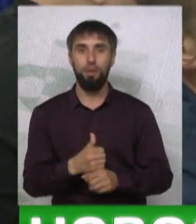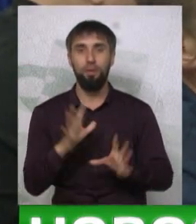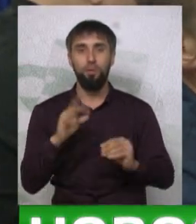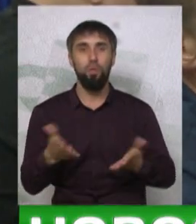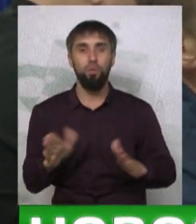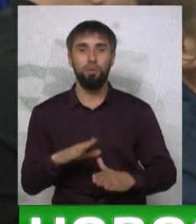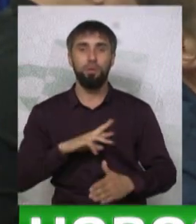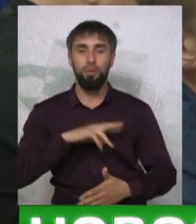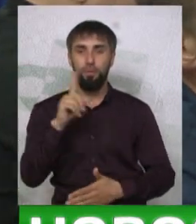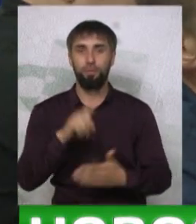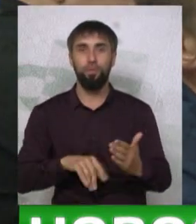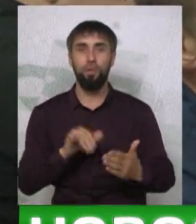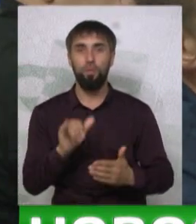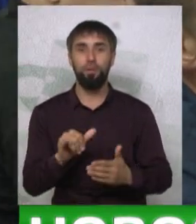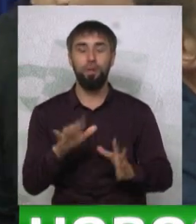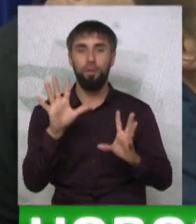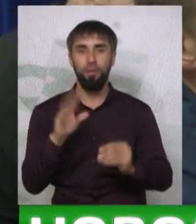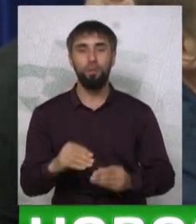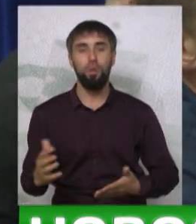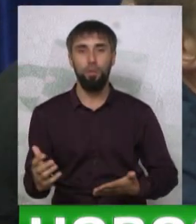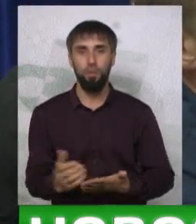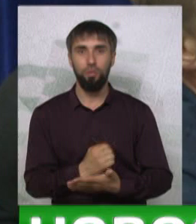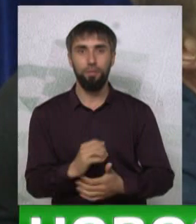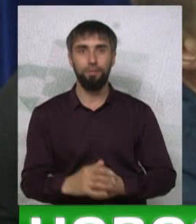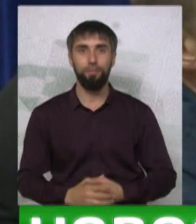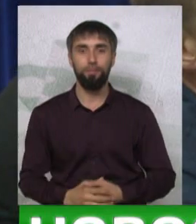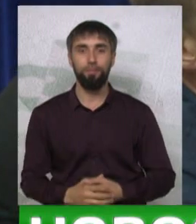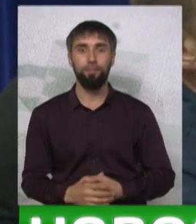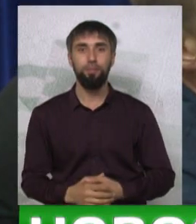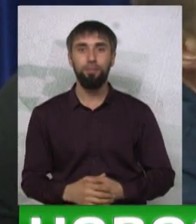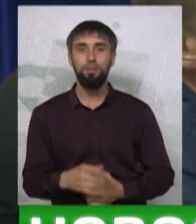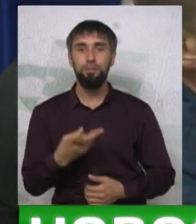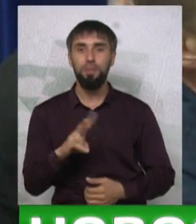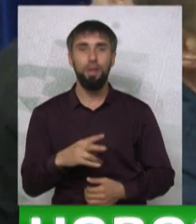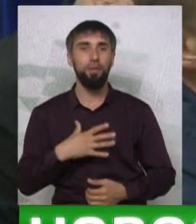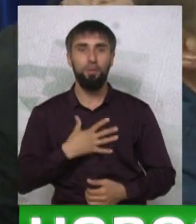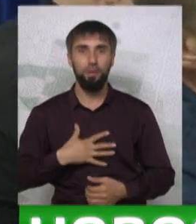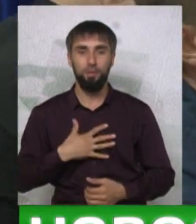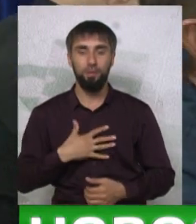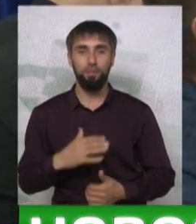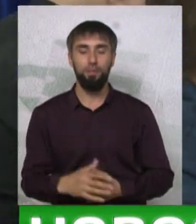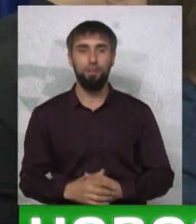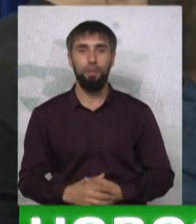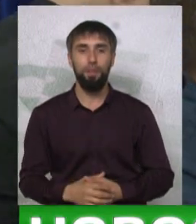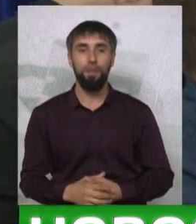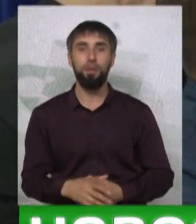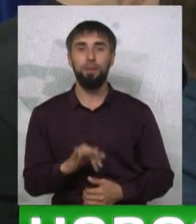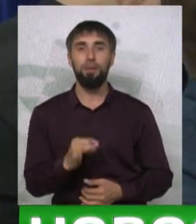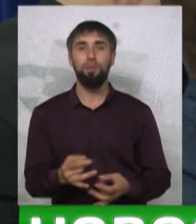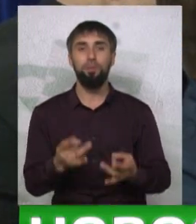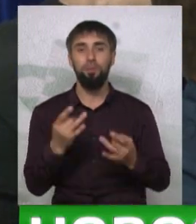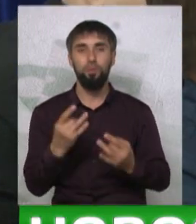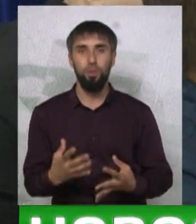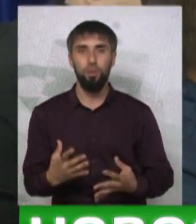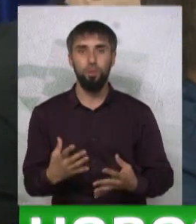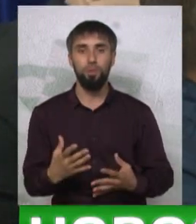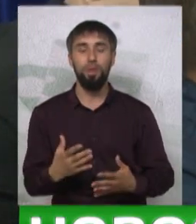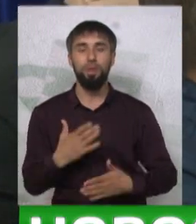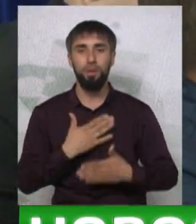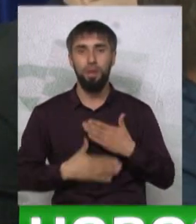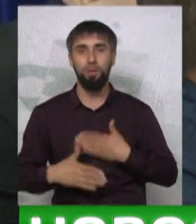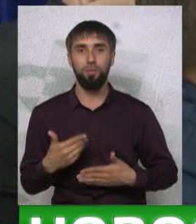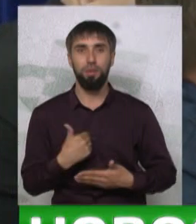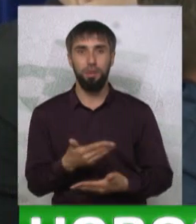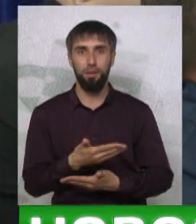я верю, у вас все получится. Не волнуйтесь и просто радуйте